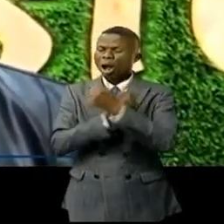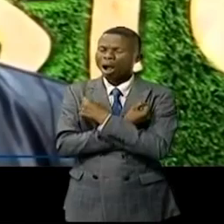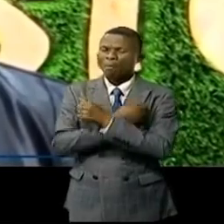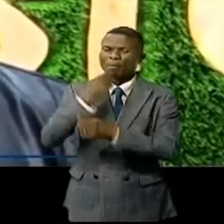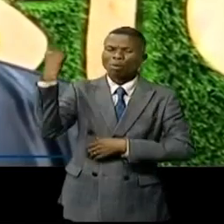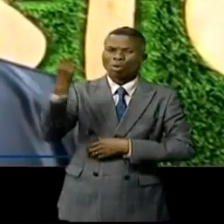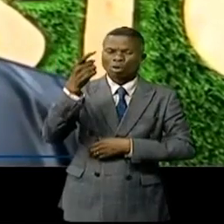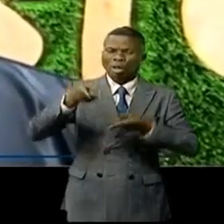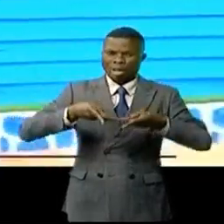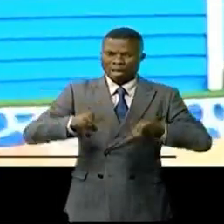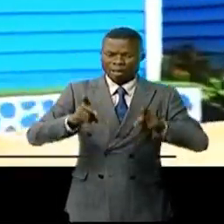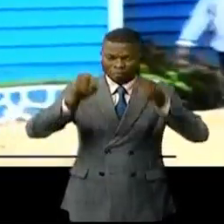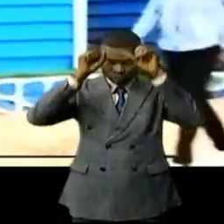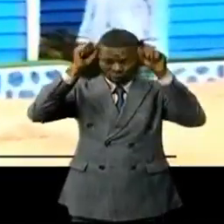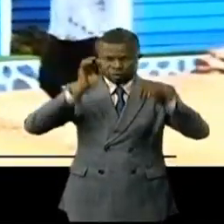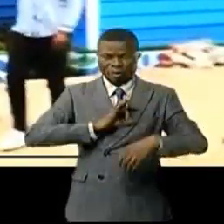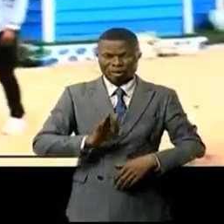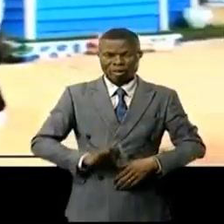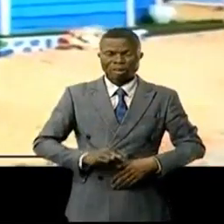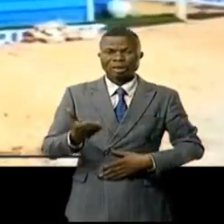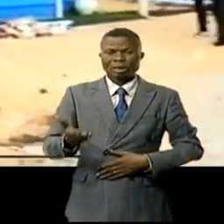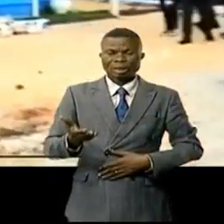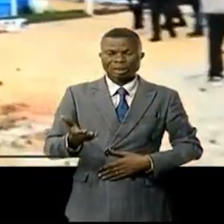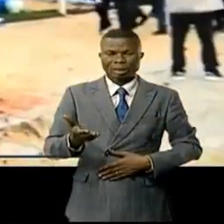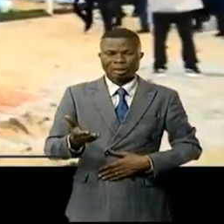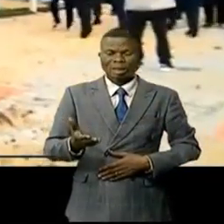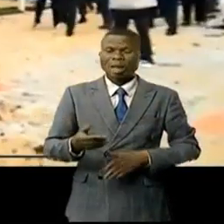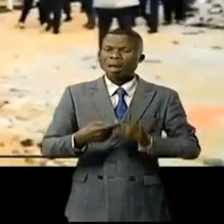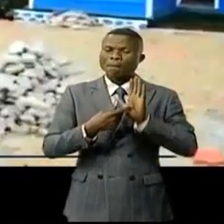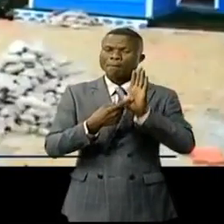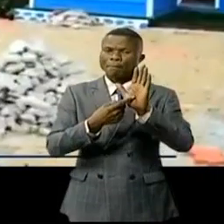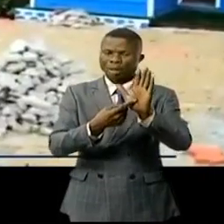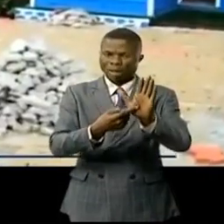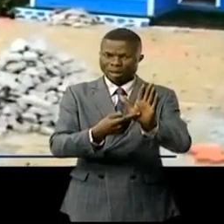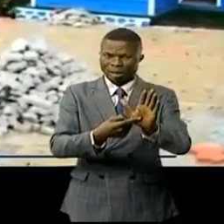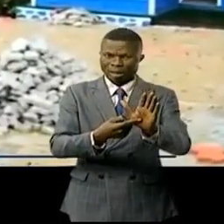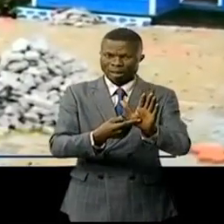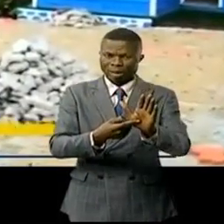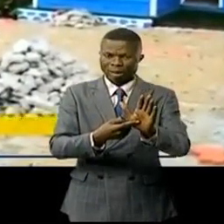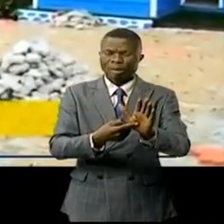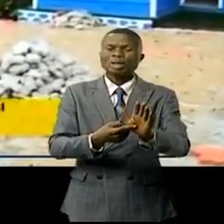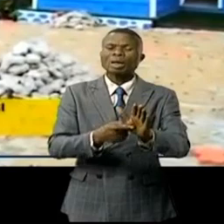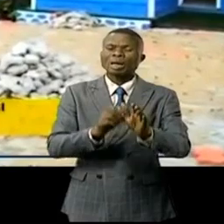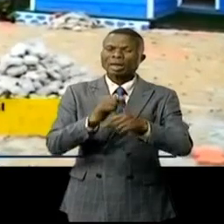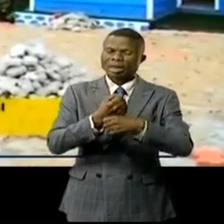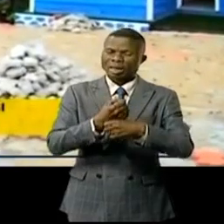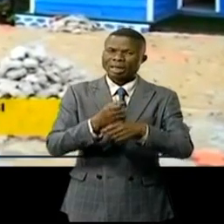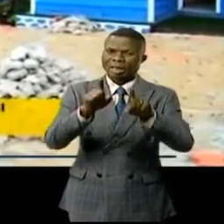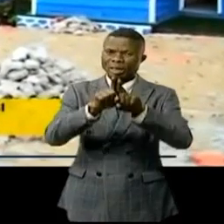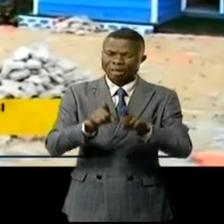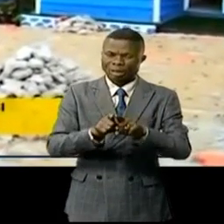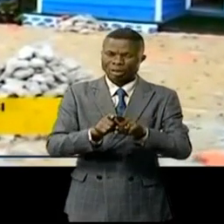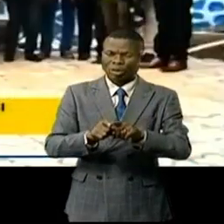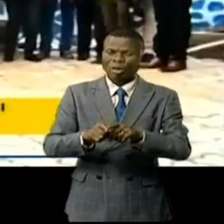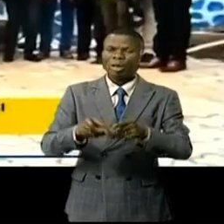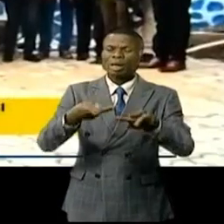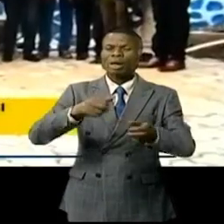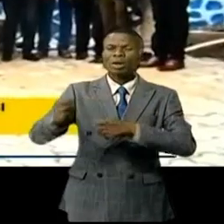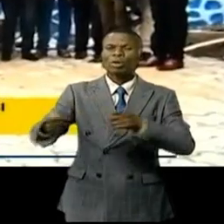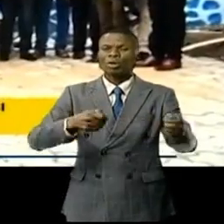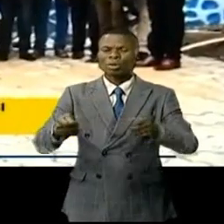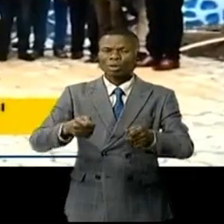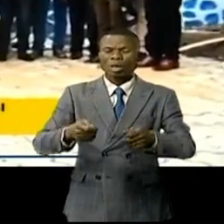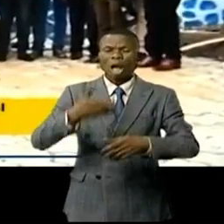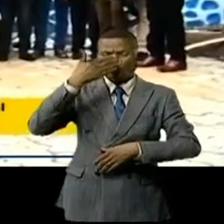haut patronage du président de la République, Félix-Antoine Tshisekedi, sera constituée également d'un marché et d'un